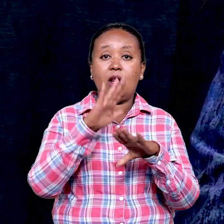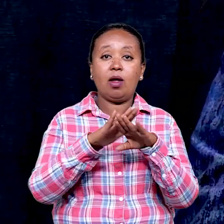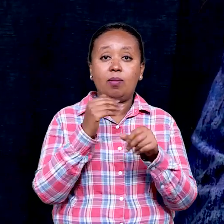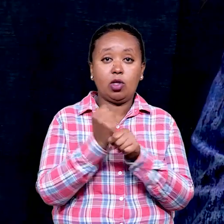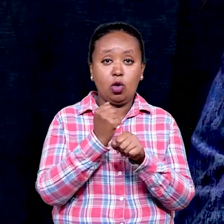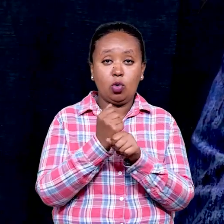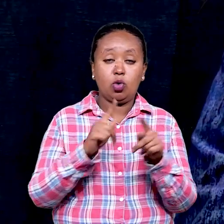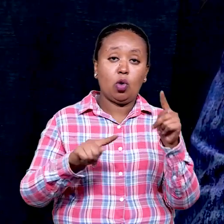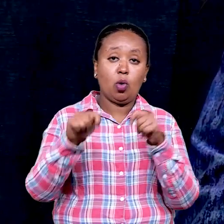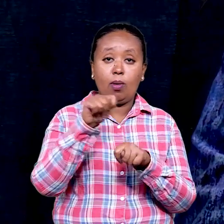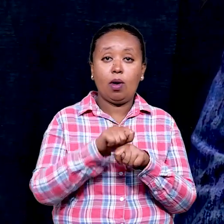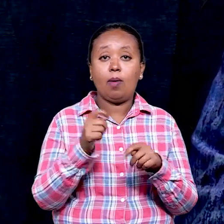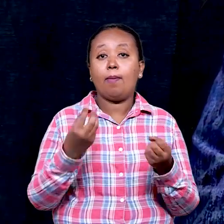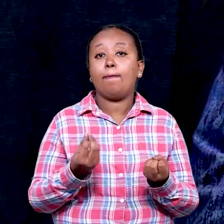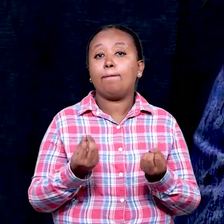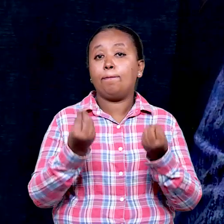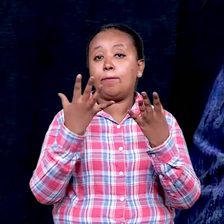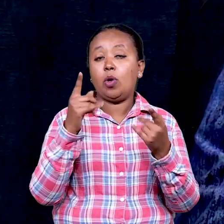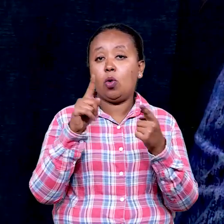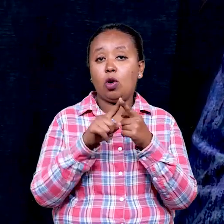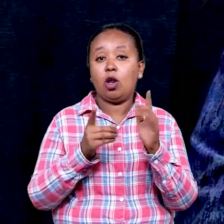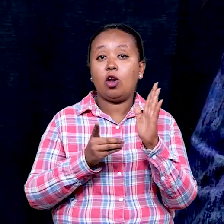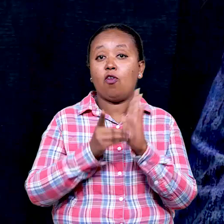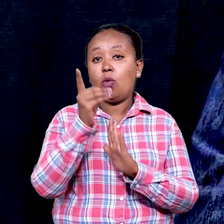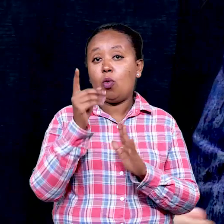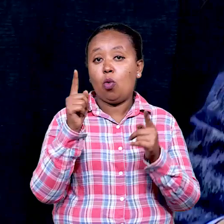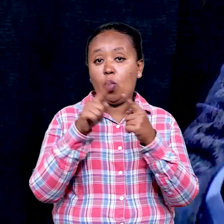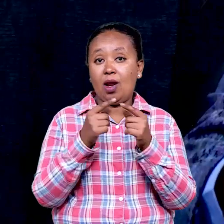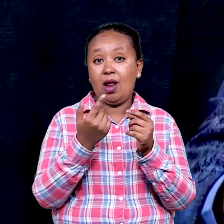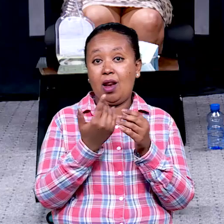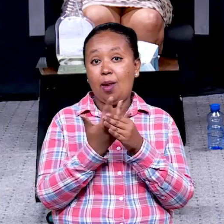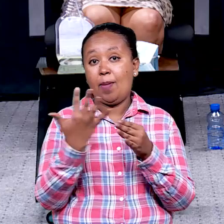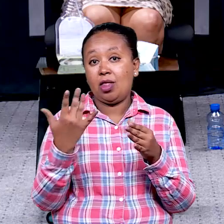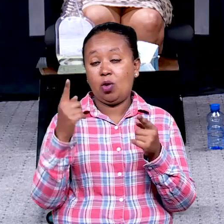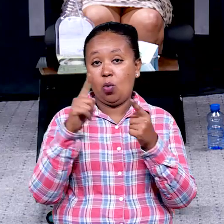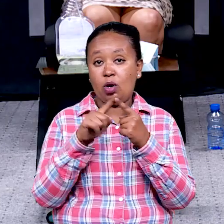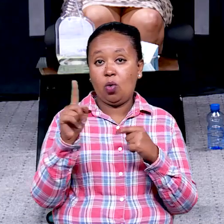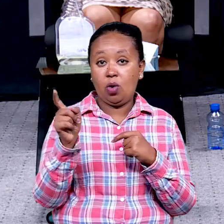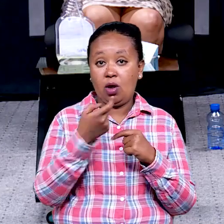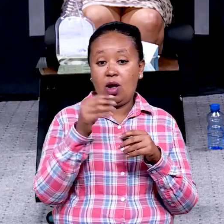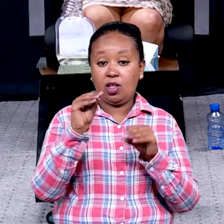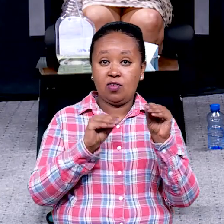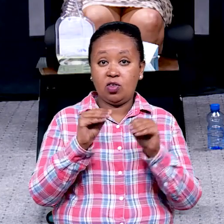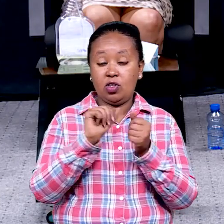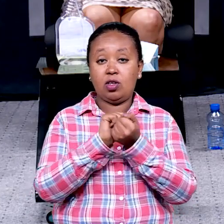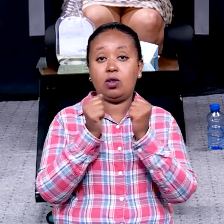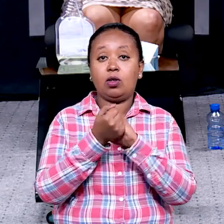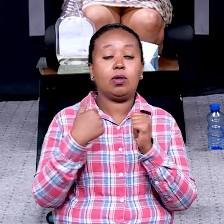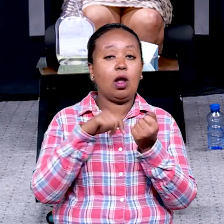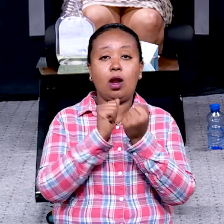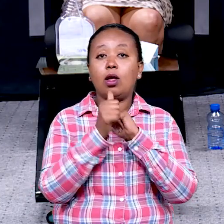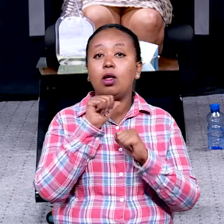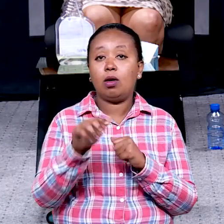የሚሰሩ ተቋማት በርካታዎቹ ወደ ዴቨሎፕመንት ወይም ወደ ልማት ወደ ሆነ አክቲቪቲያቸው ሲቀይሩ እኛ